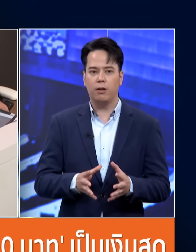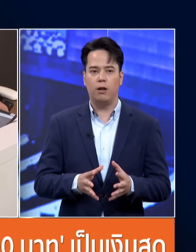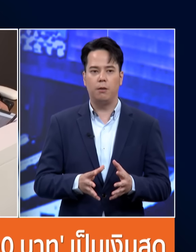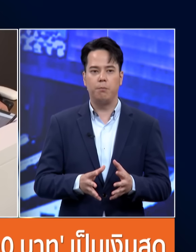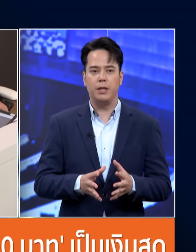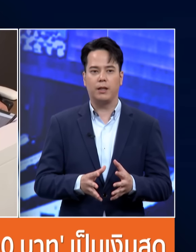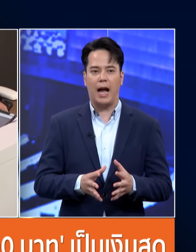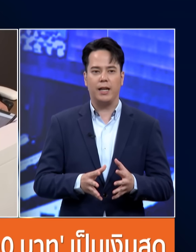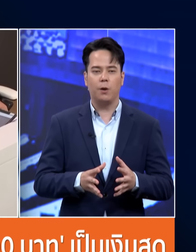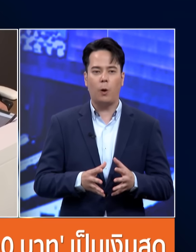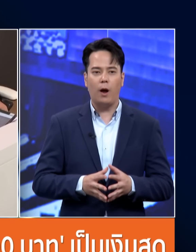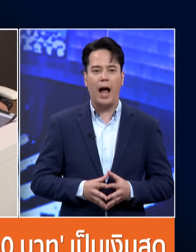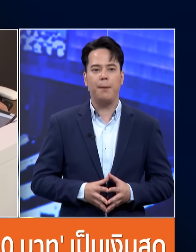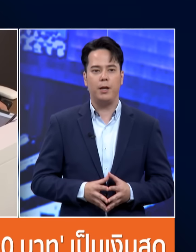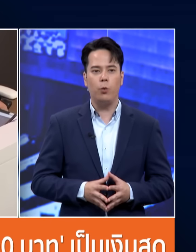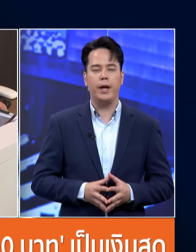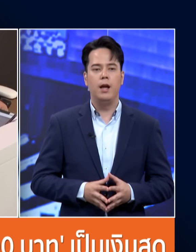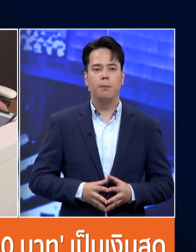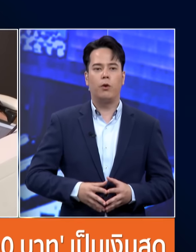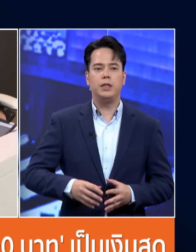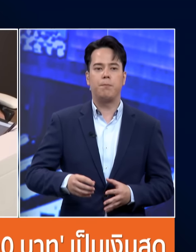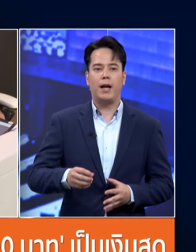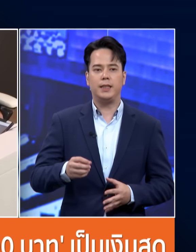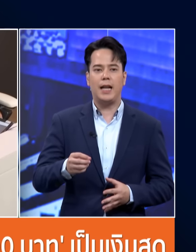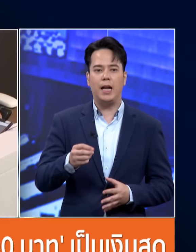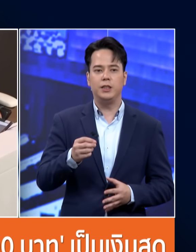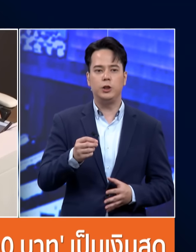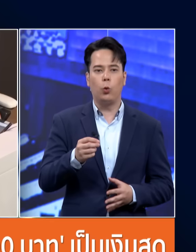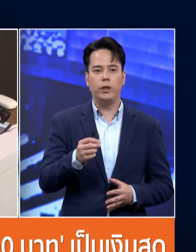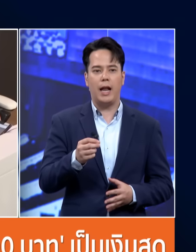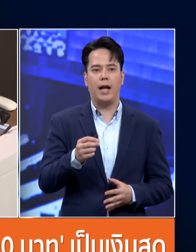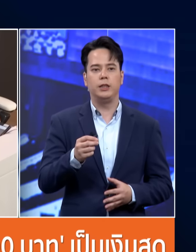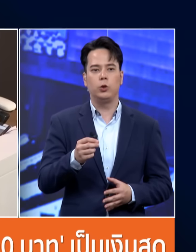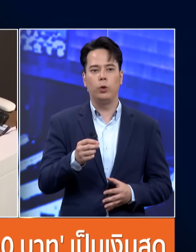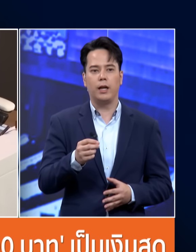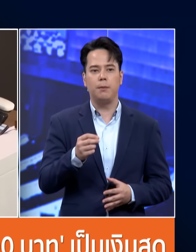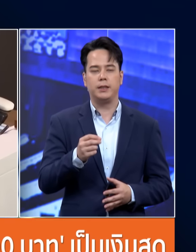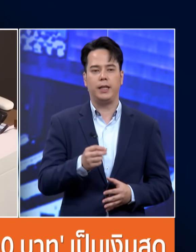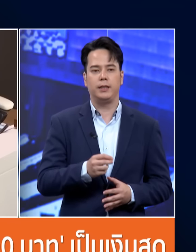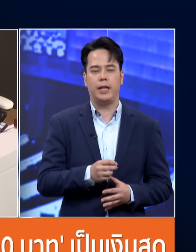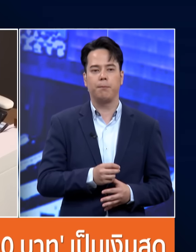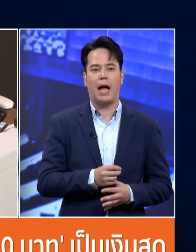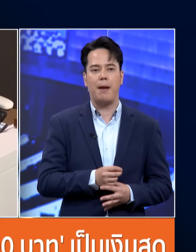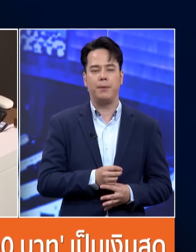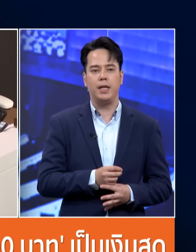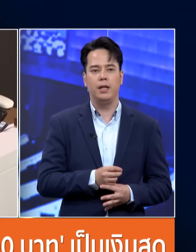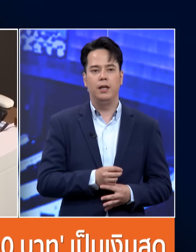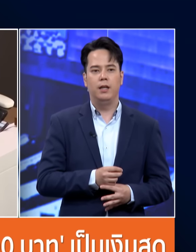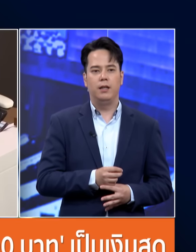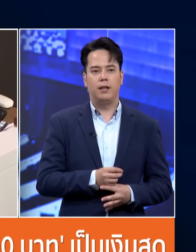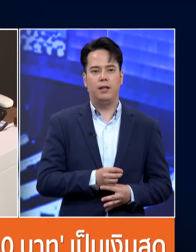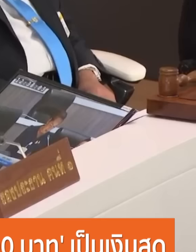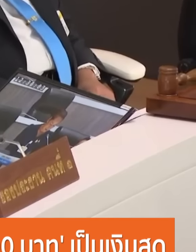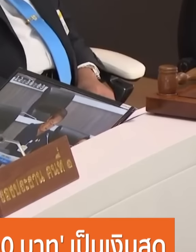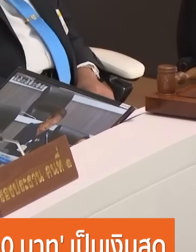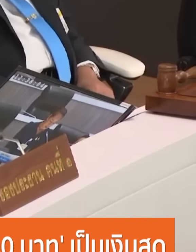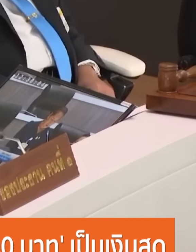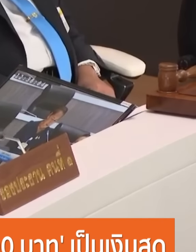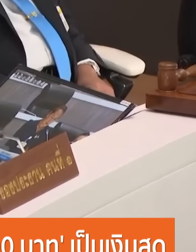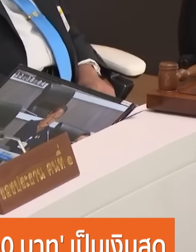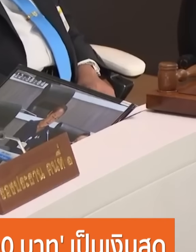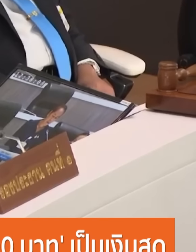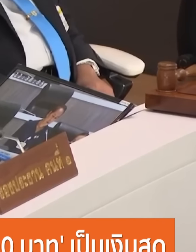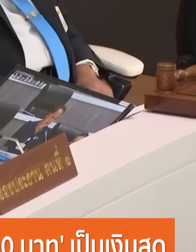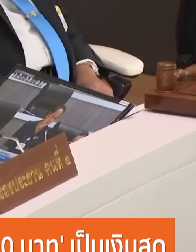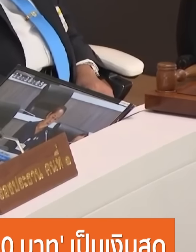แล้วก็ถ่ายแล้วก็มีการร้องไห้ไปด้วยด้วยเพราะว่าหยิบผ้าเช็ดหน้าหรือทิชชู่นี่แหละอ่าทิชชู่นะขึ้นมาเซ็ดเช็ดน้ำตาแบบนี้เออหรือ